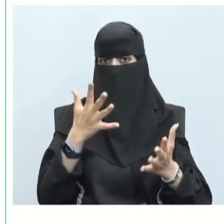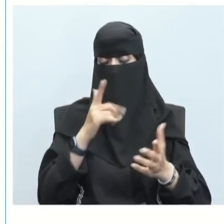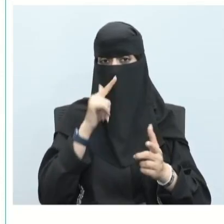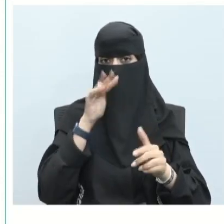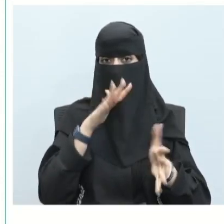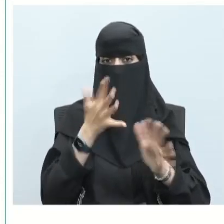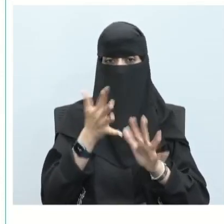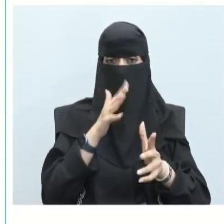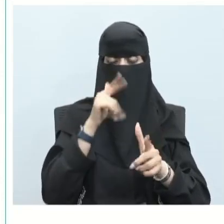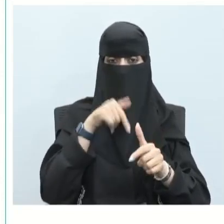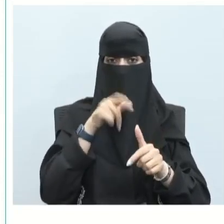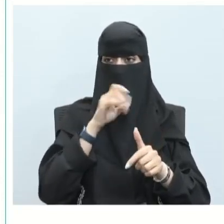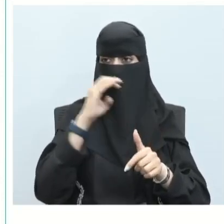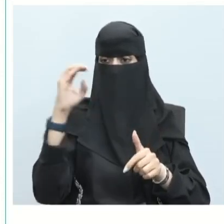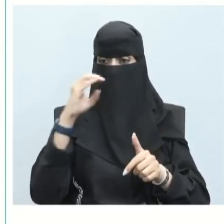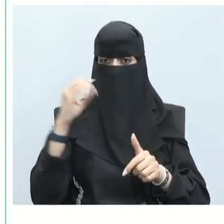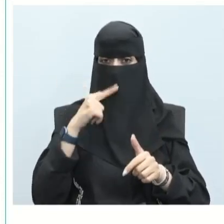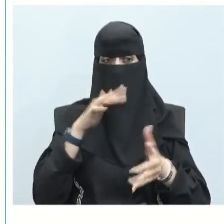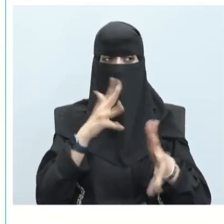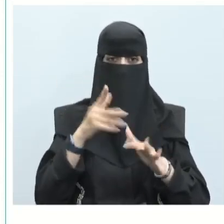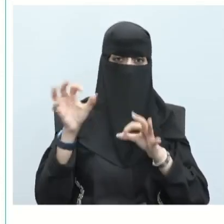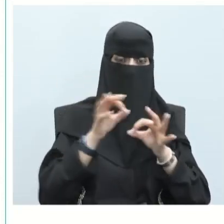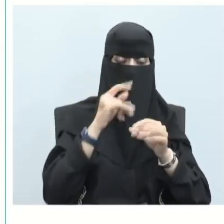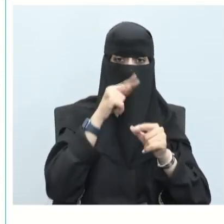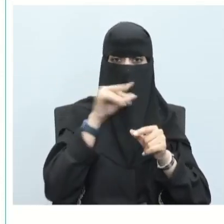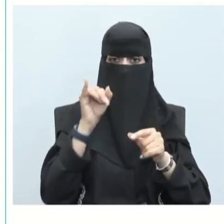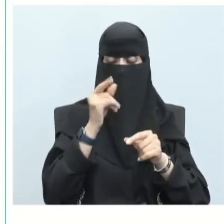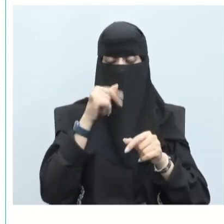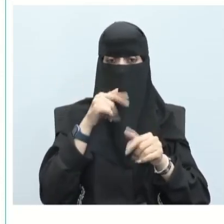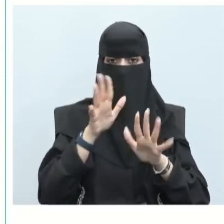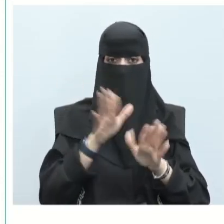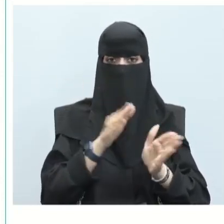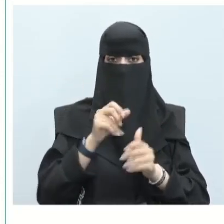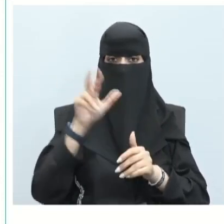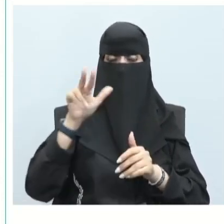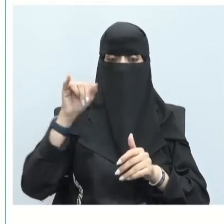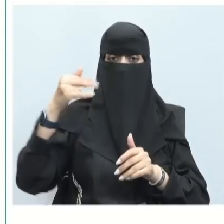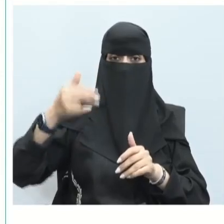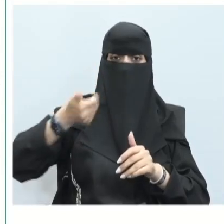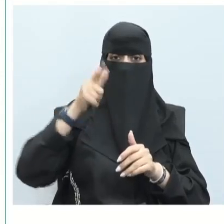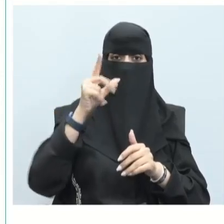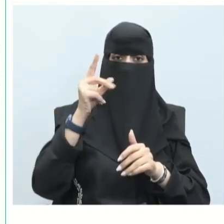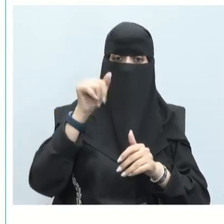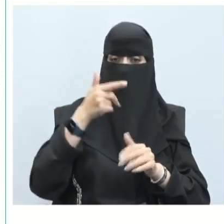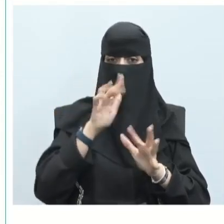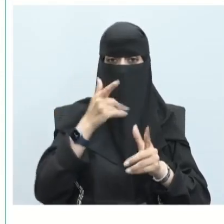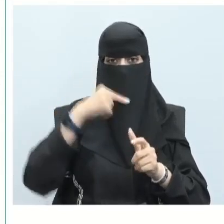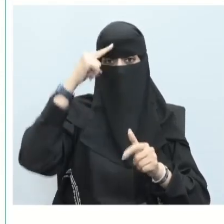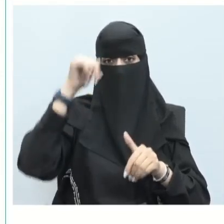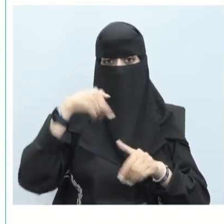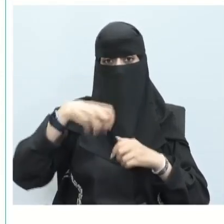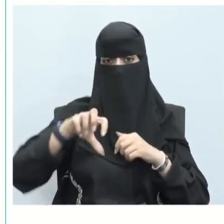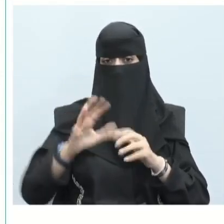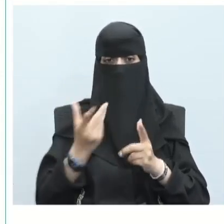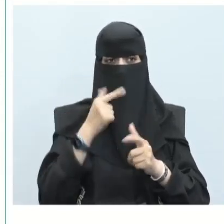بعض هذه الجمل او مشابهه لها وهذه من انواع المغالطات ما رايكم من اي نوع من انواع المغالطات